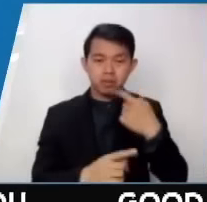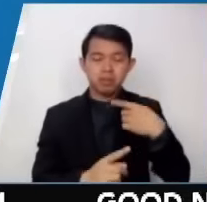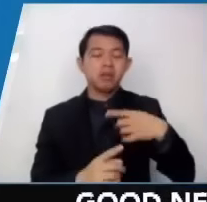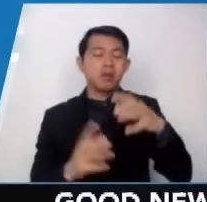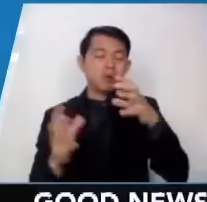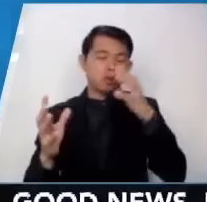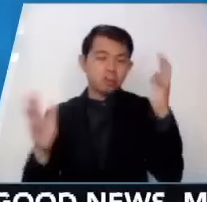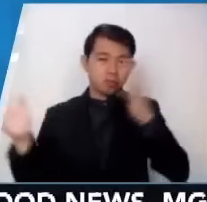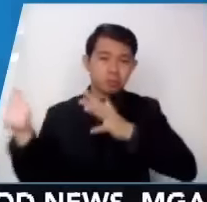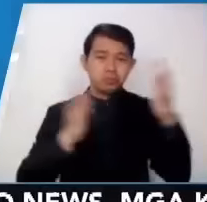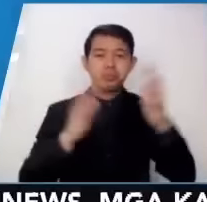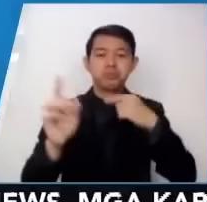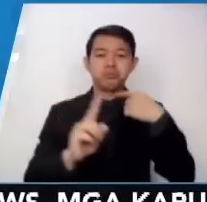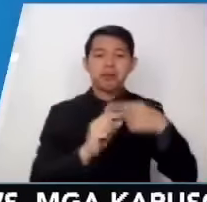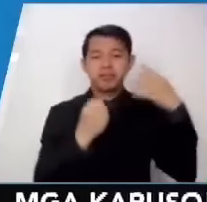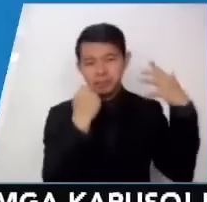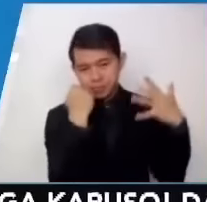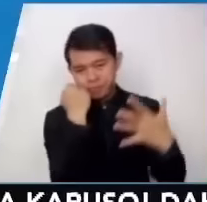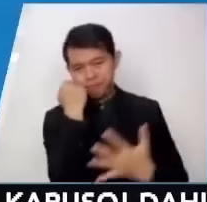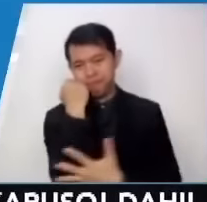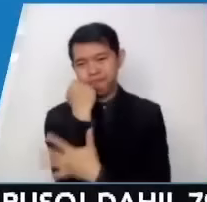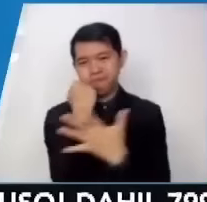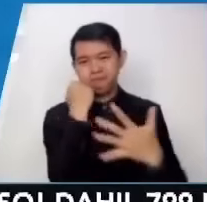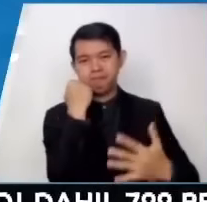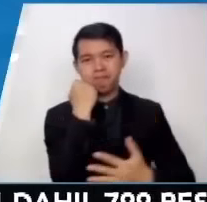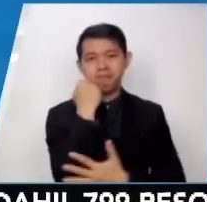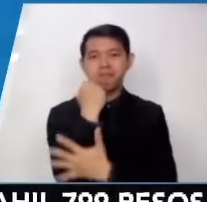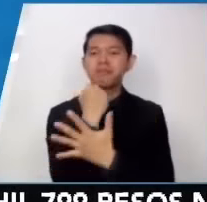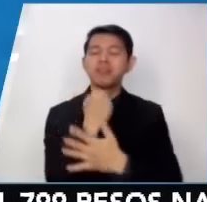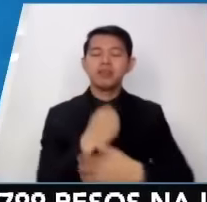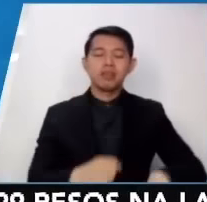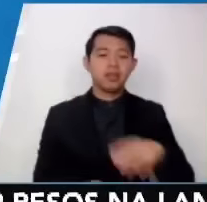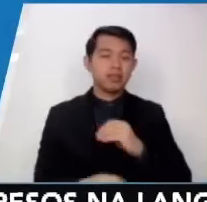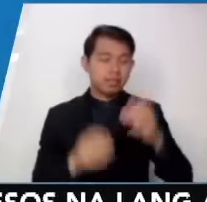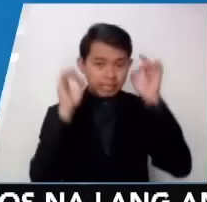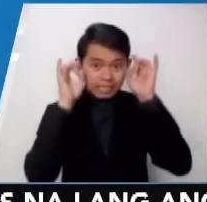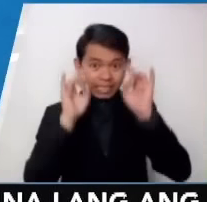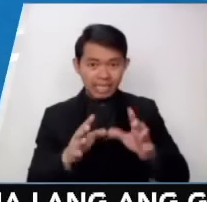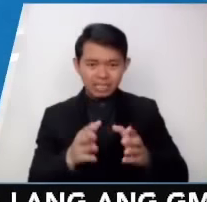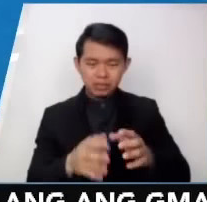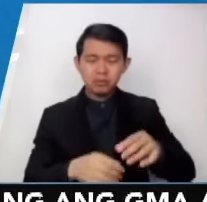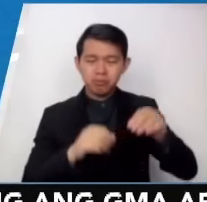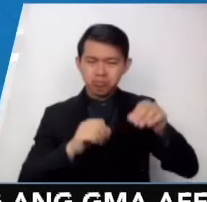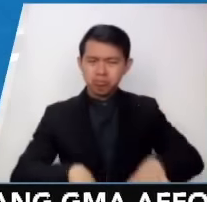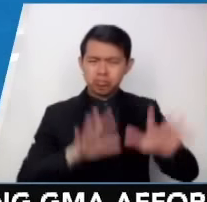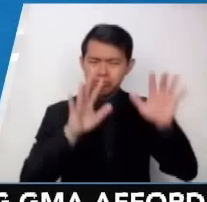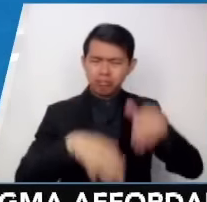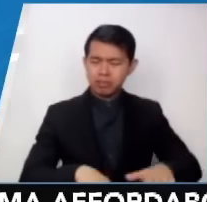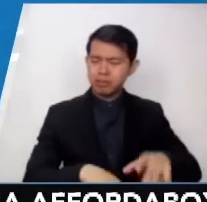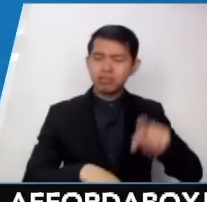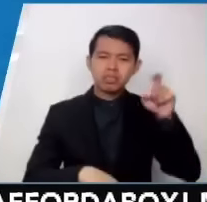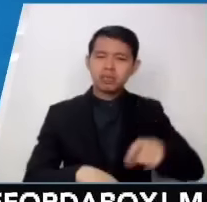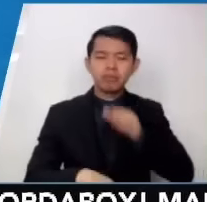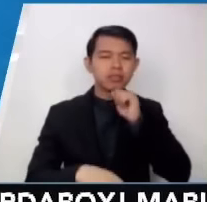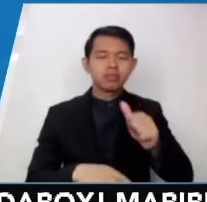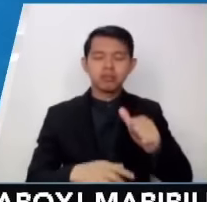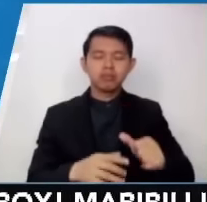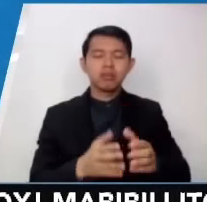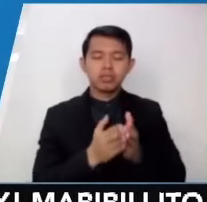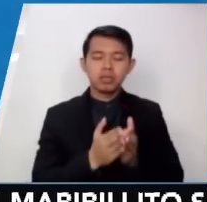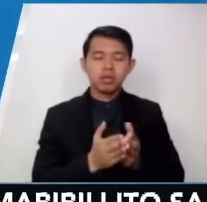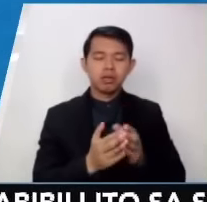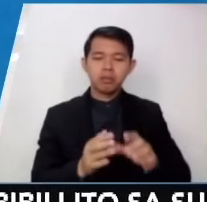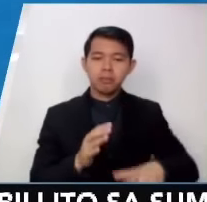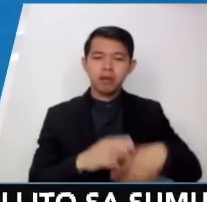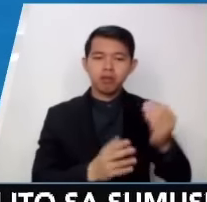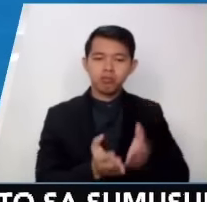signal, magiging maalon din po at delikado sa maliliit na sasakyang pandagat ang pumalaot sa mga baybayin sakop ng Cagayan,